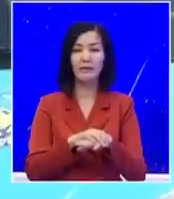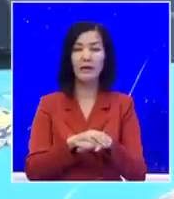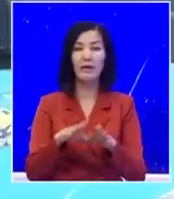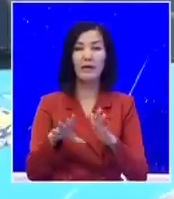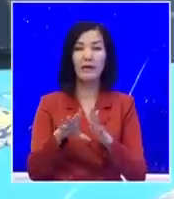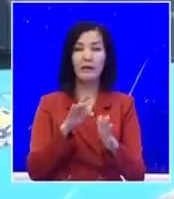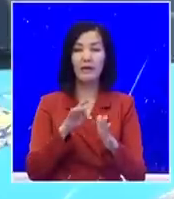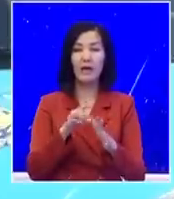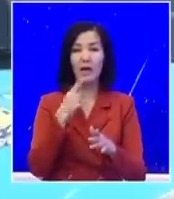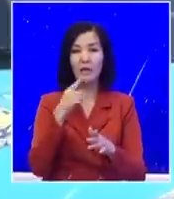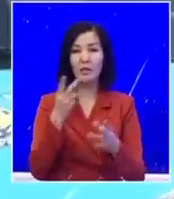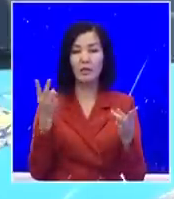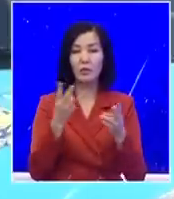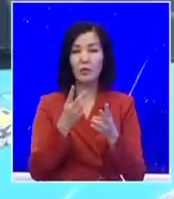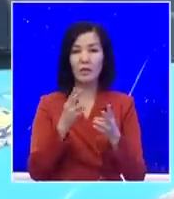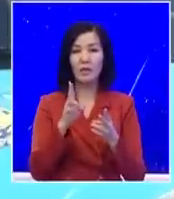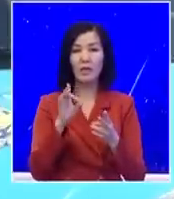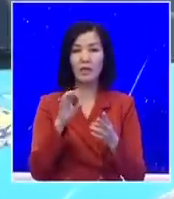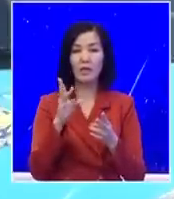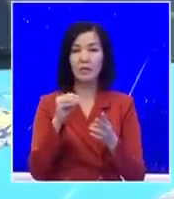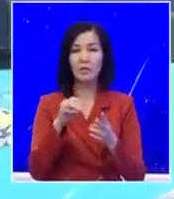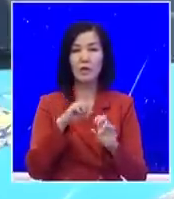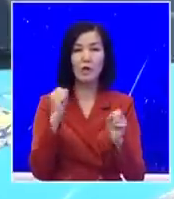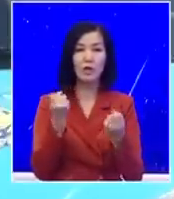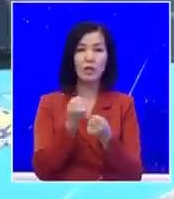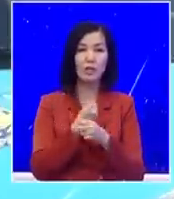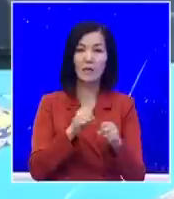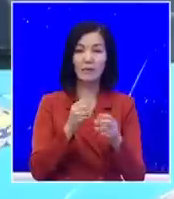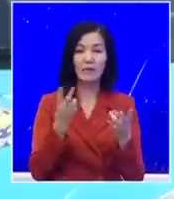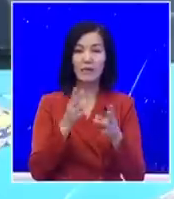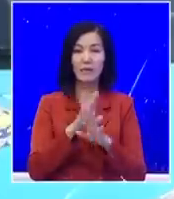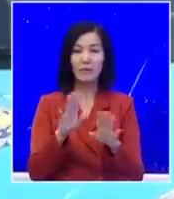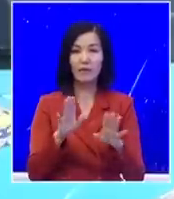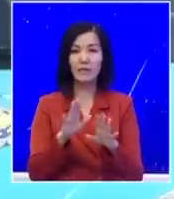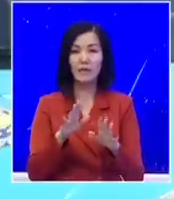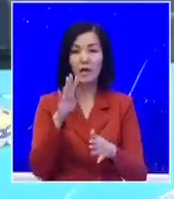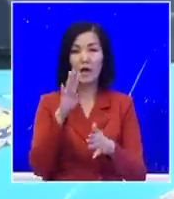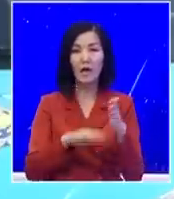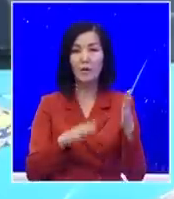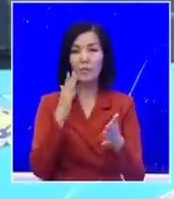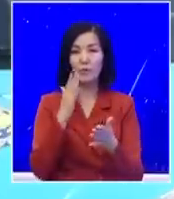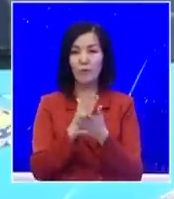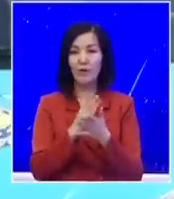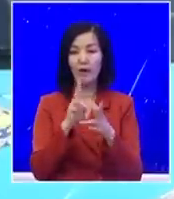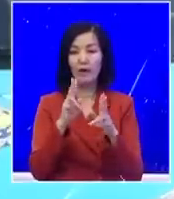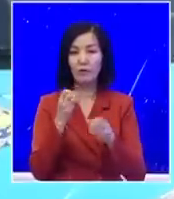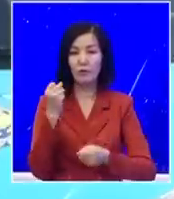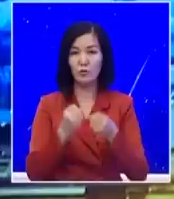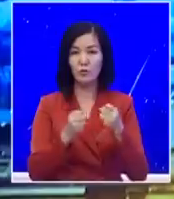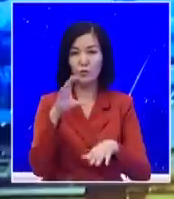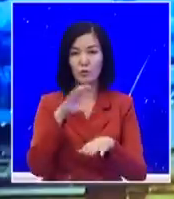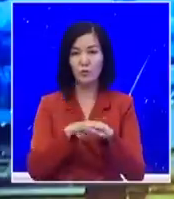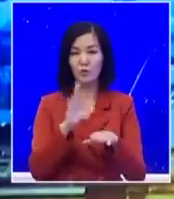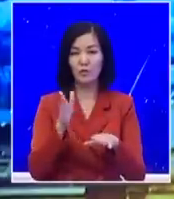анықтаймыз. Айта кету керек, Криспи құрылғысы жылдамдықты өлшеу үшін емес, тек әкімшілік айыппұлдары барлар үшін қолданылады.